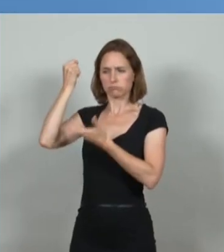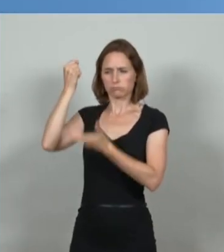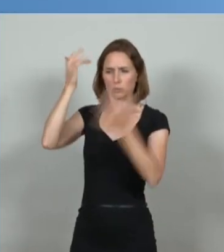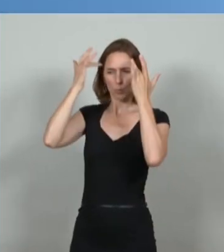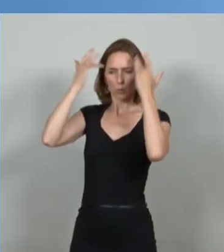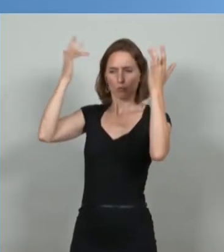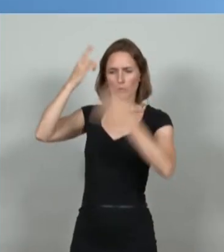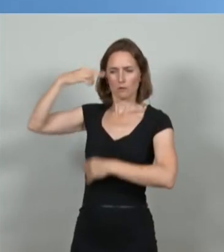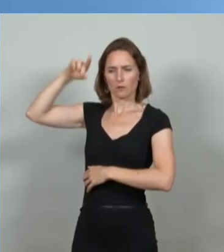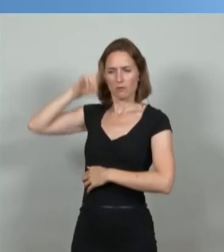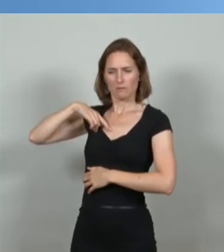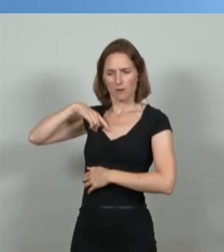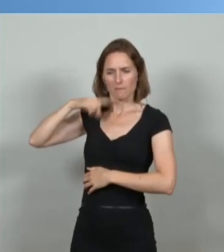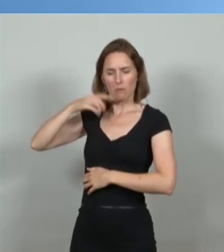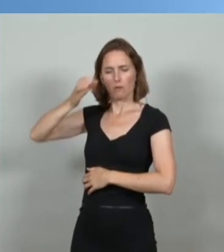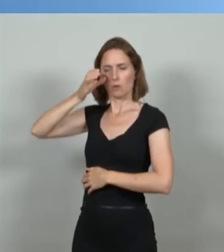attention